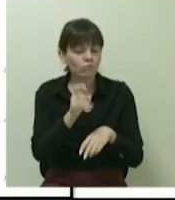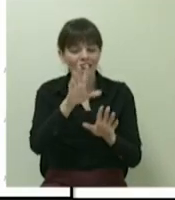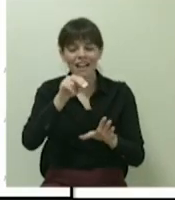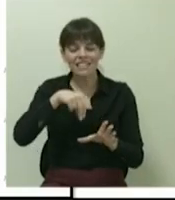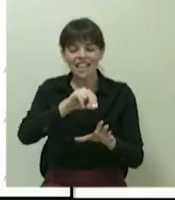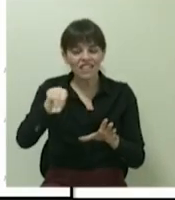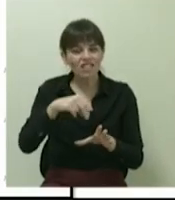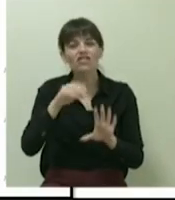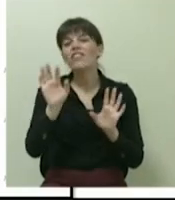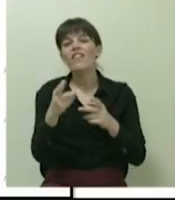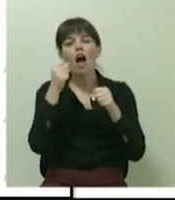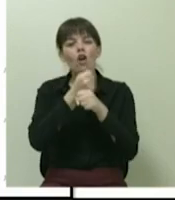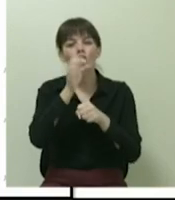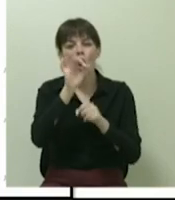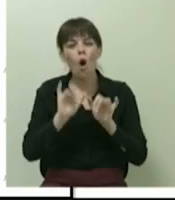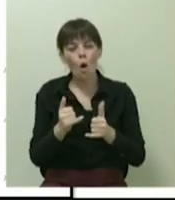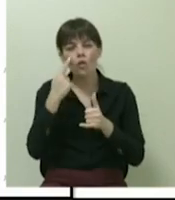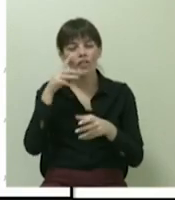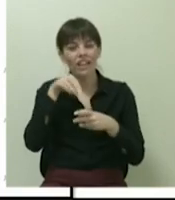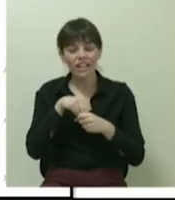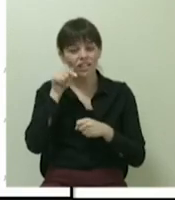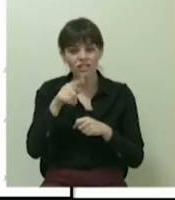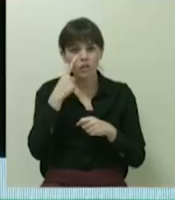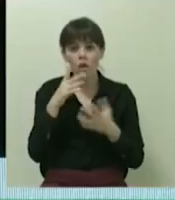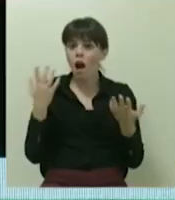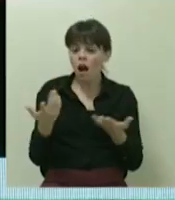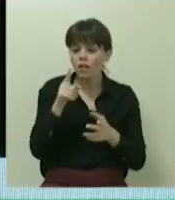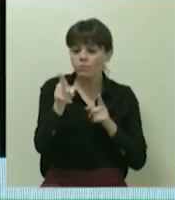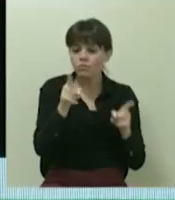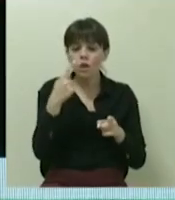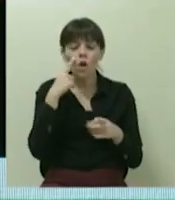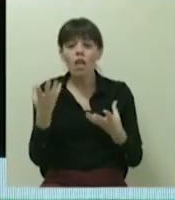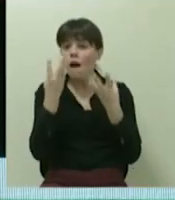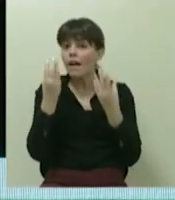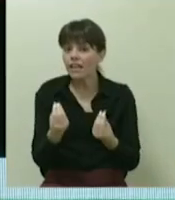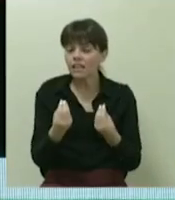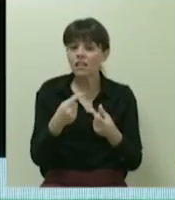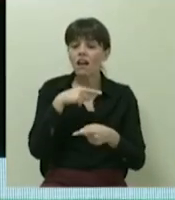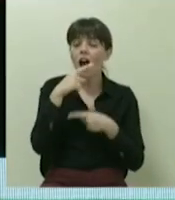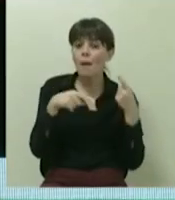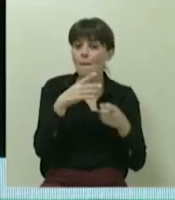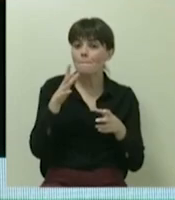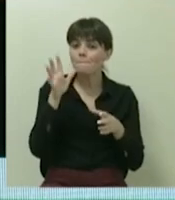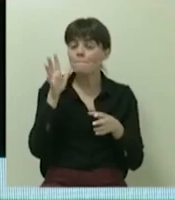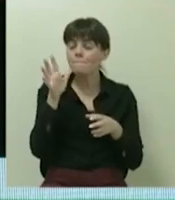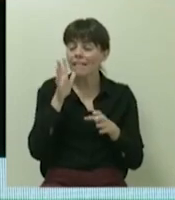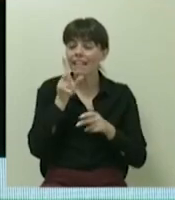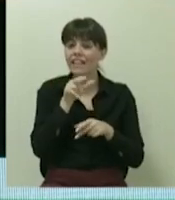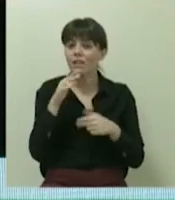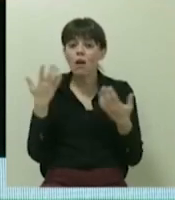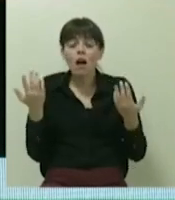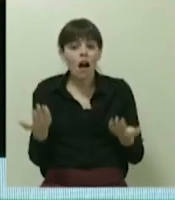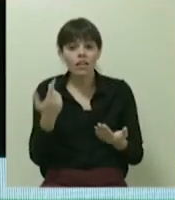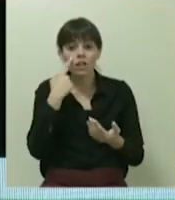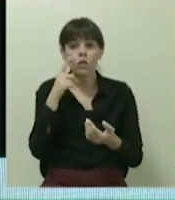için ya da Go için hamleler arasında hangi hamle öbür hamleden daha iyi aramayı becerdiği gibi hangi